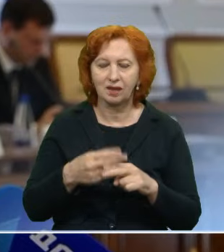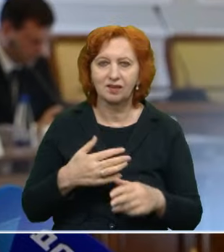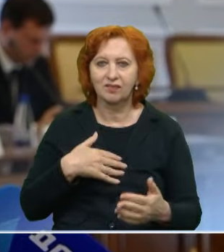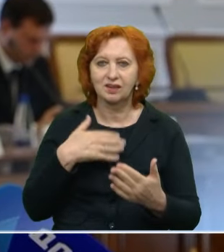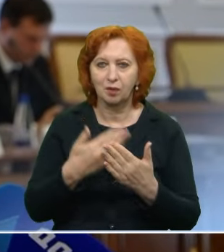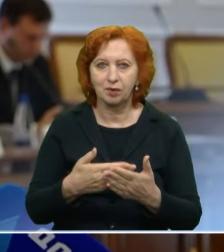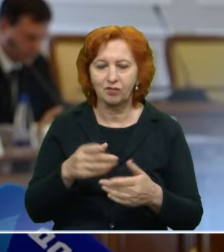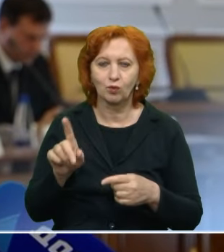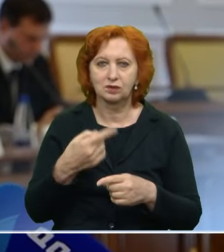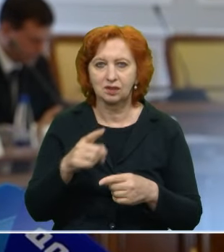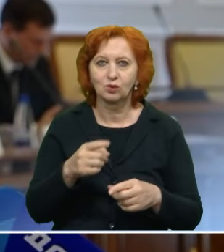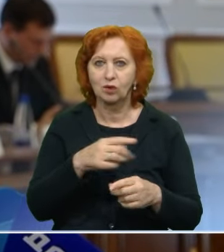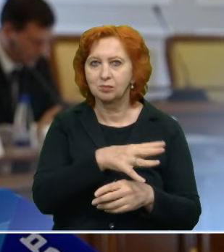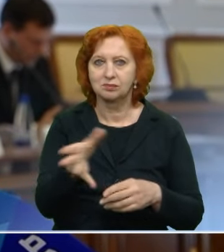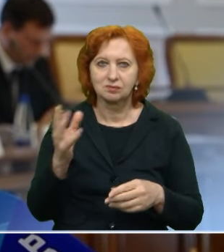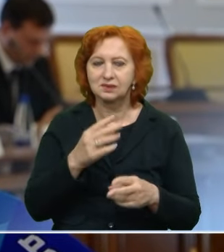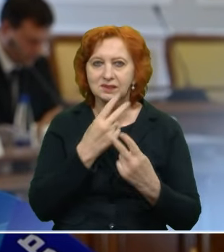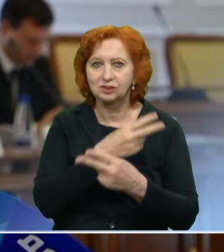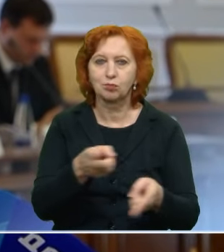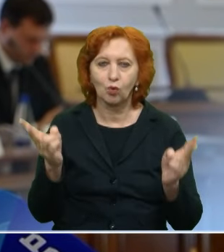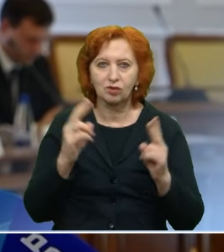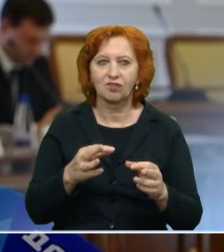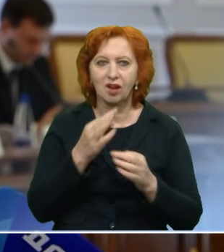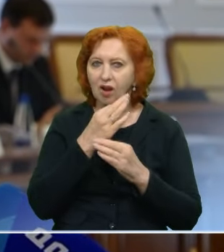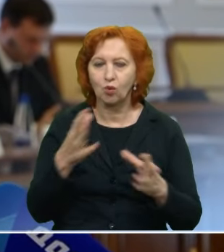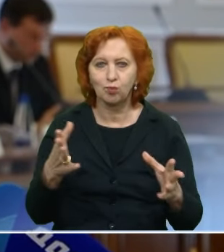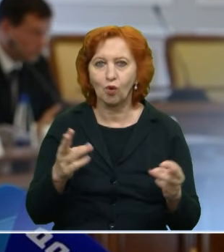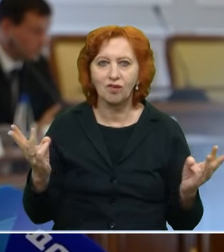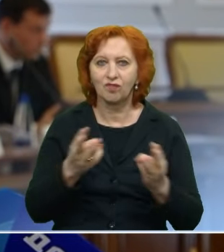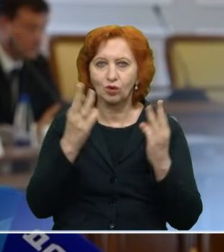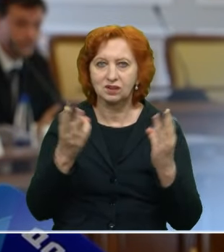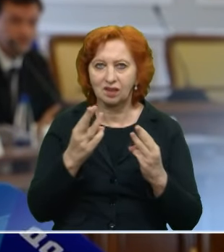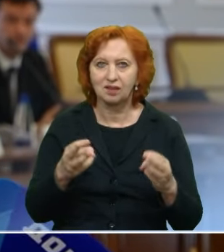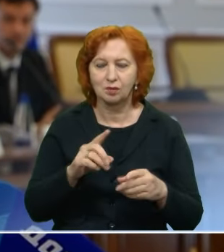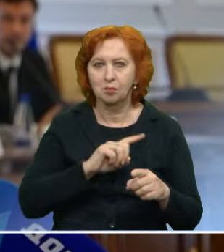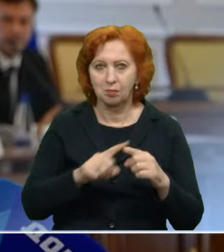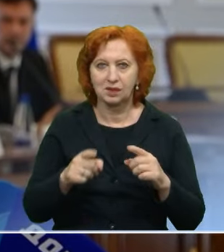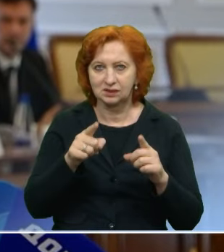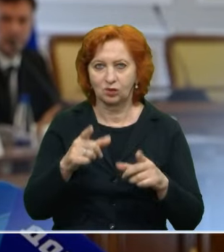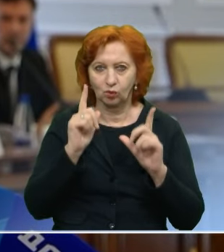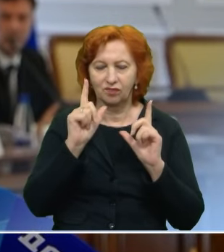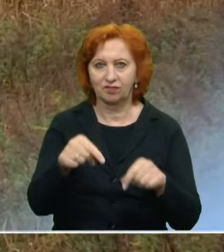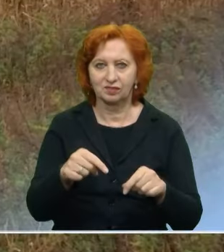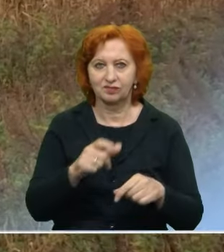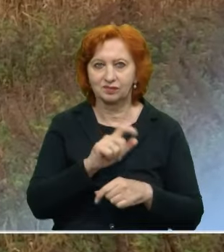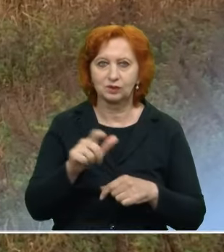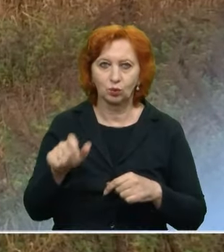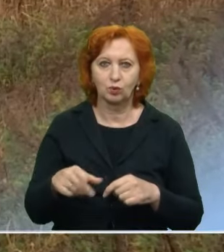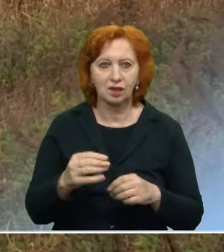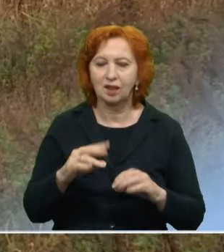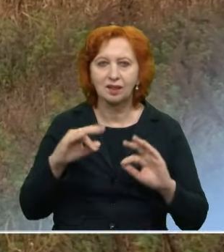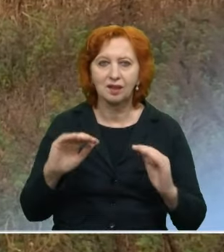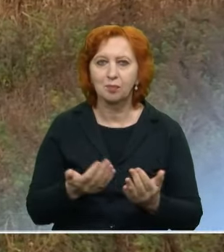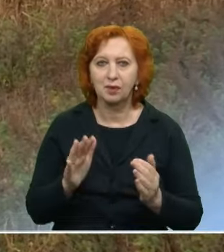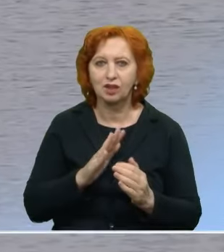которые сельских поселений отслеживают. Я же говорю, любое возгорание, где бы ни происходило, у нас моментально туда выдвигаются люди. Не меньше